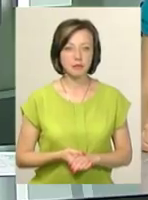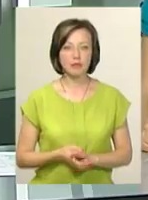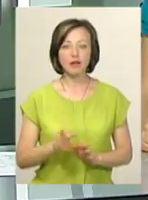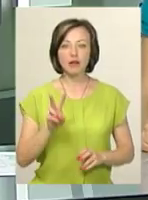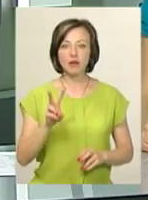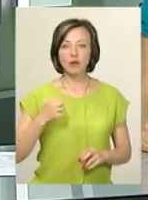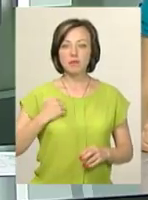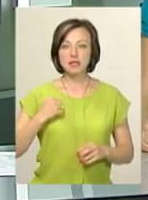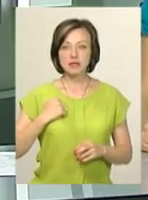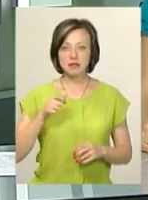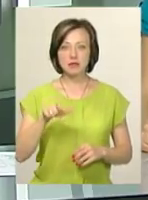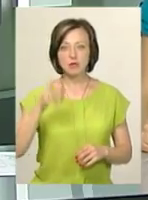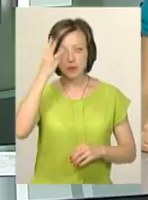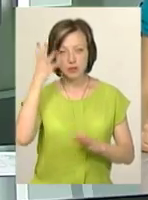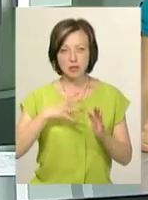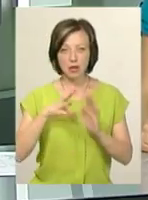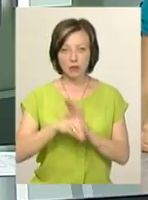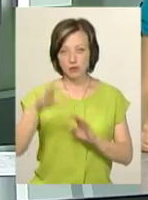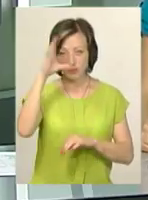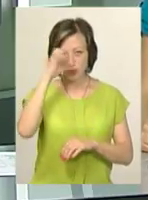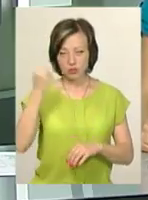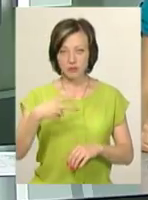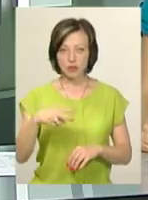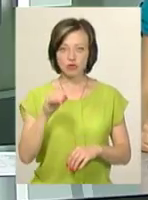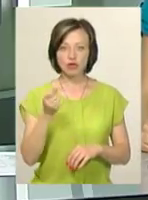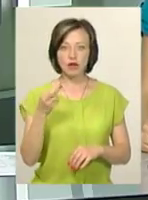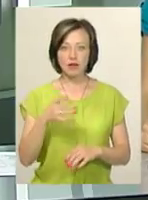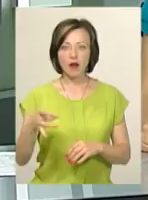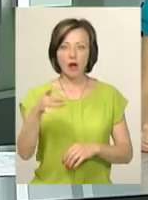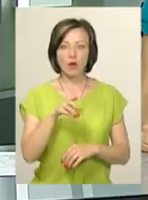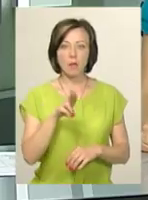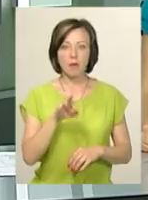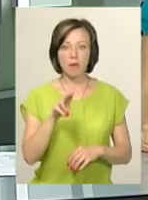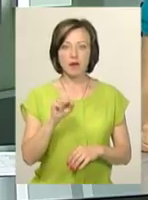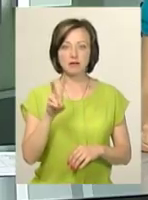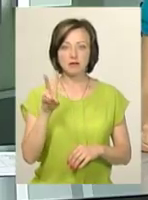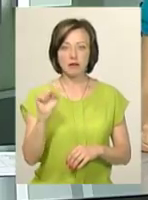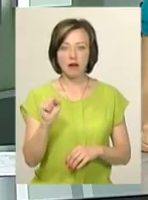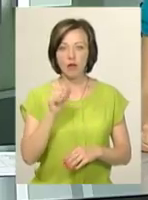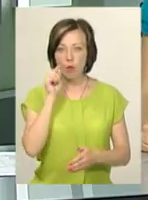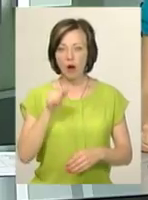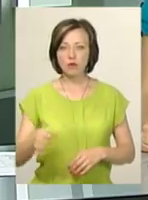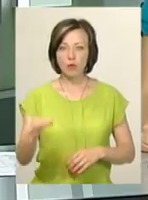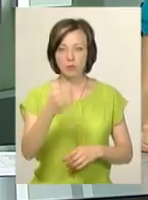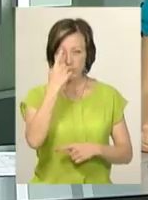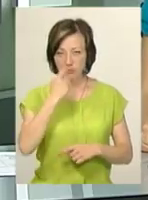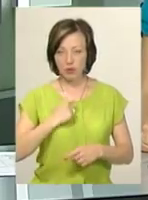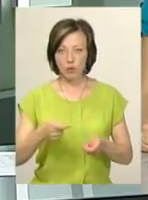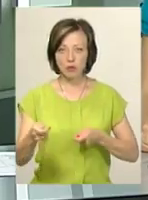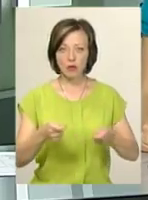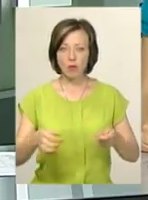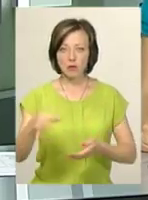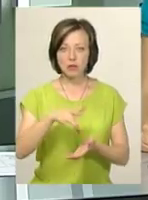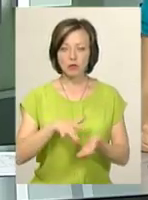Двоє бійців з Хмельниччини загинули у ніч на 20 червня в районі Попасної на Луганщині. Про це нам повідомила координатор обласного